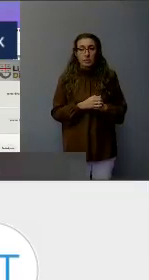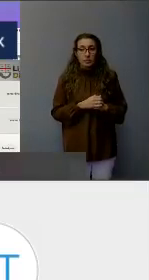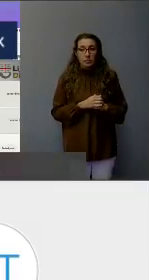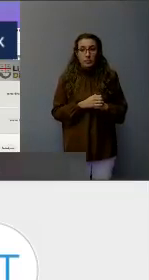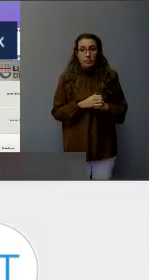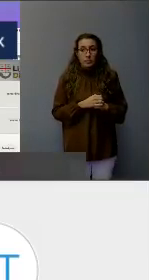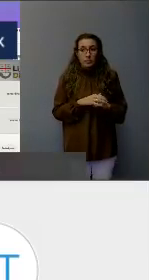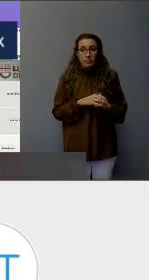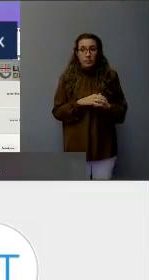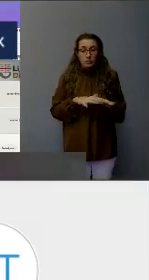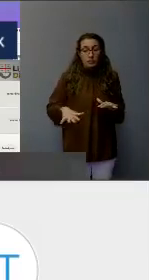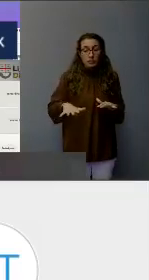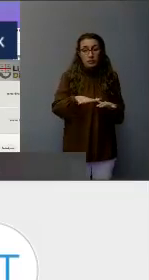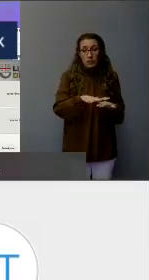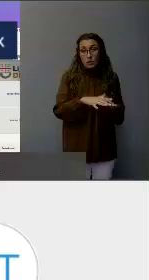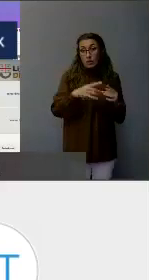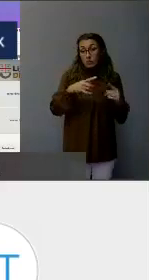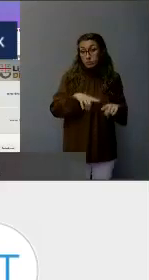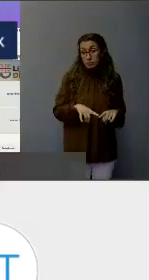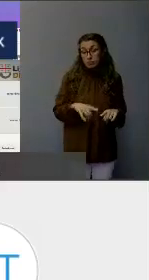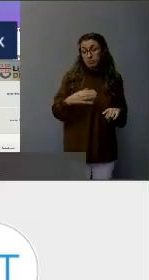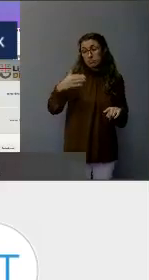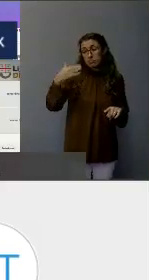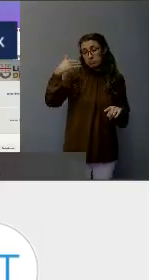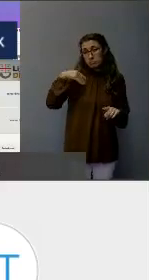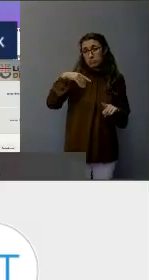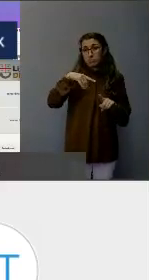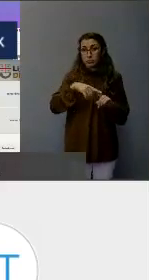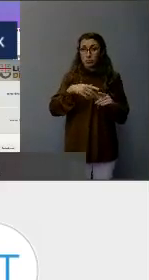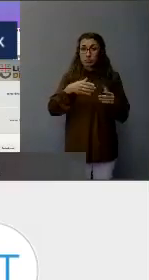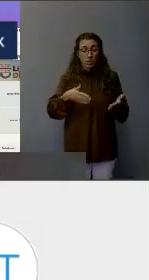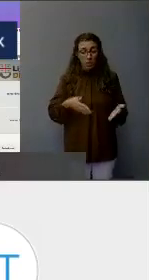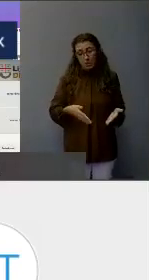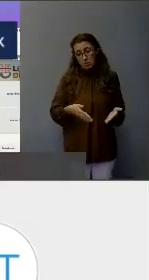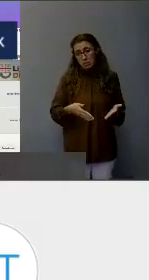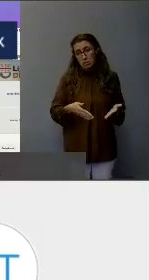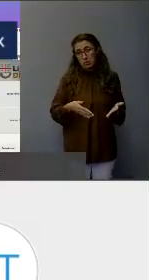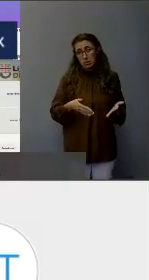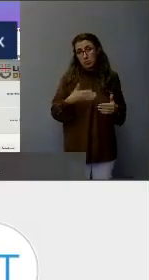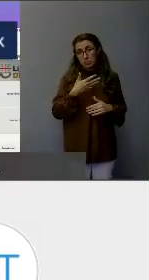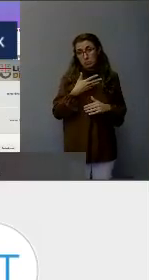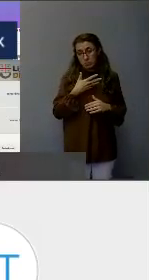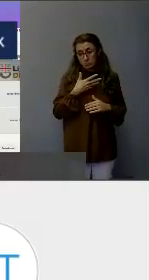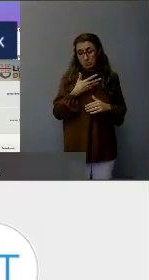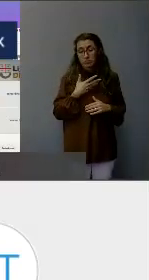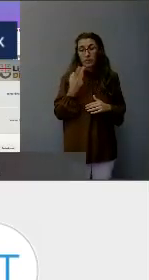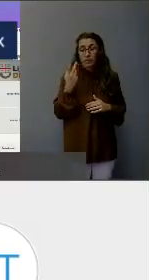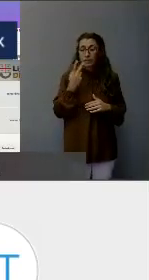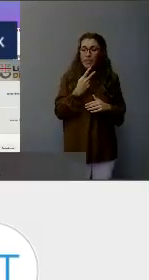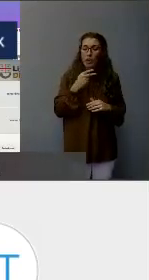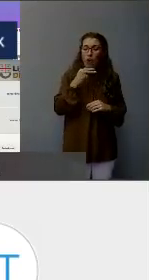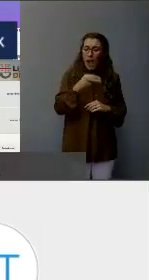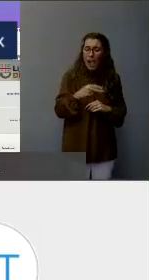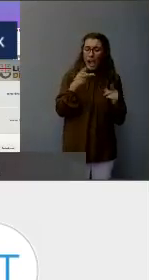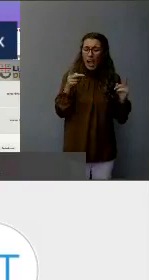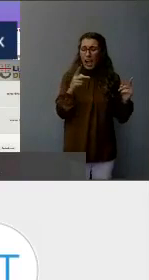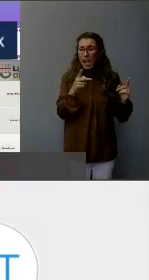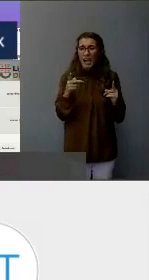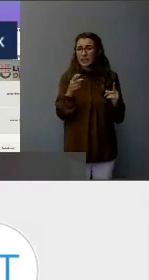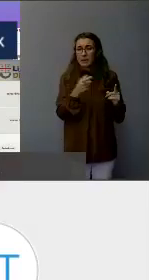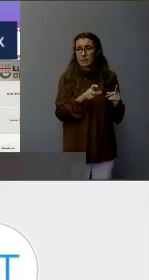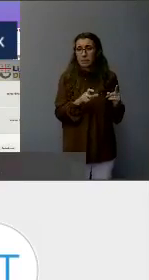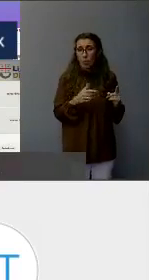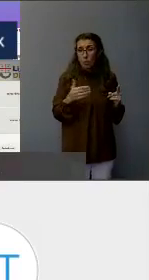aveva e ha ancora una sua vocazione di carattere agricole perché in quegli anni era il più grande produttore